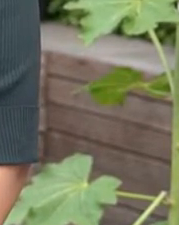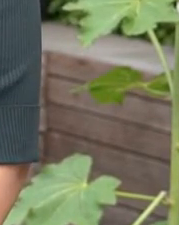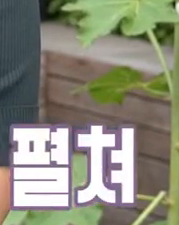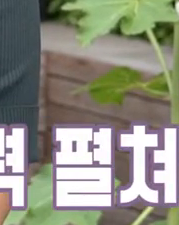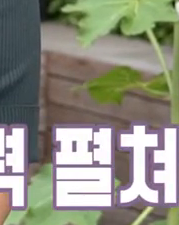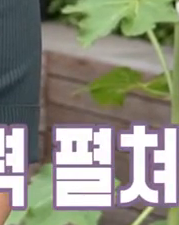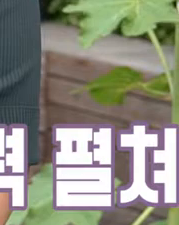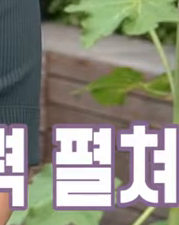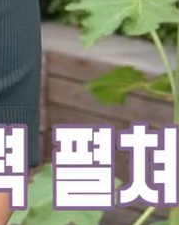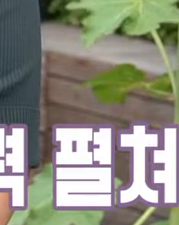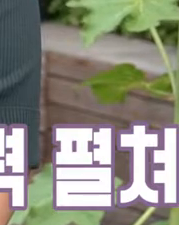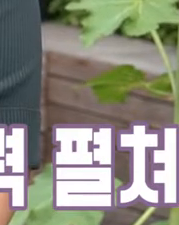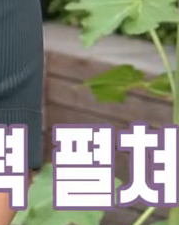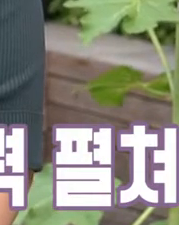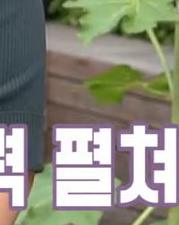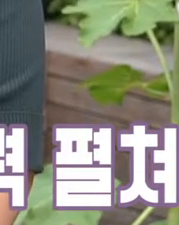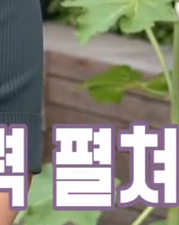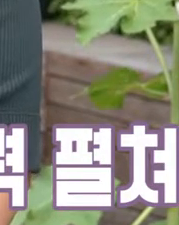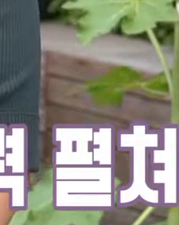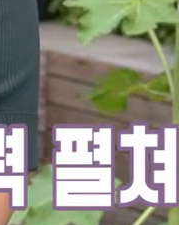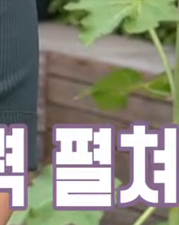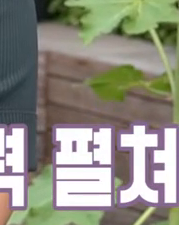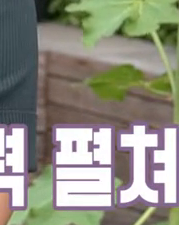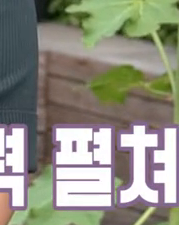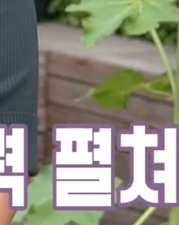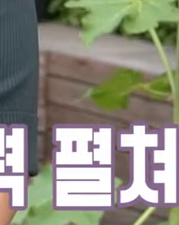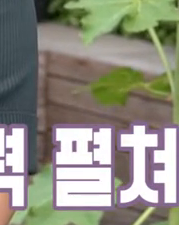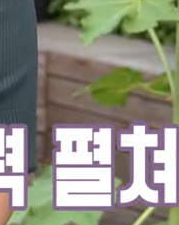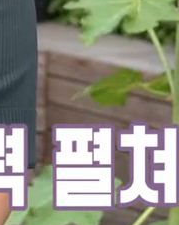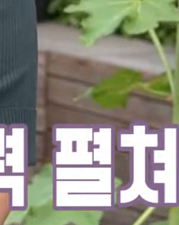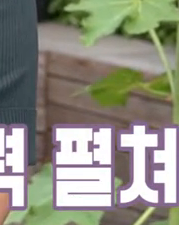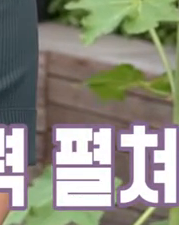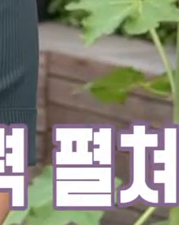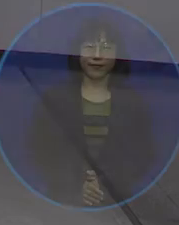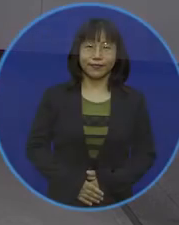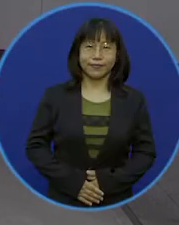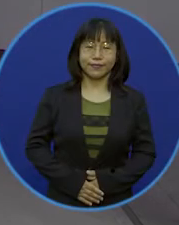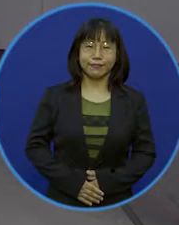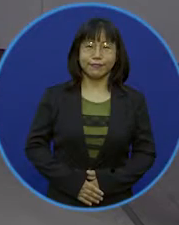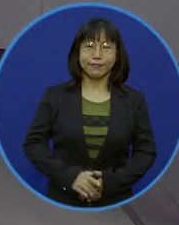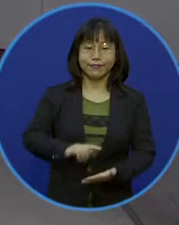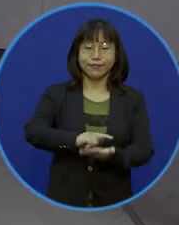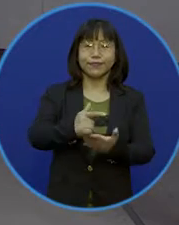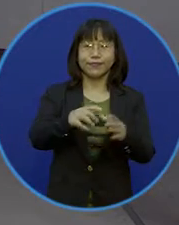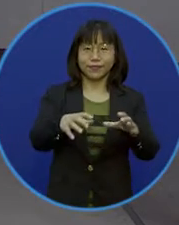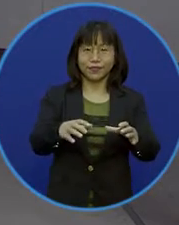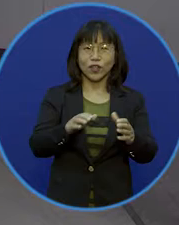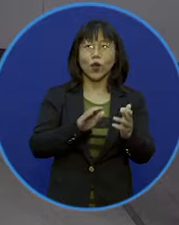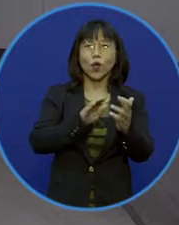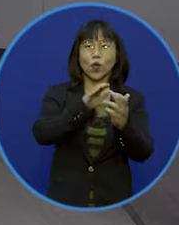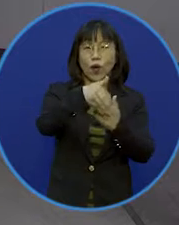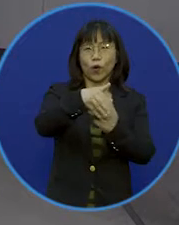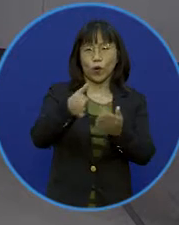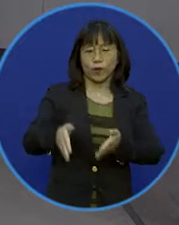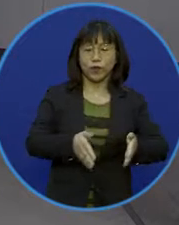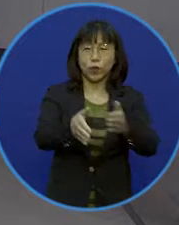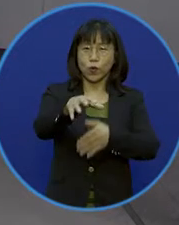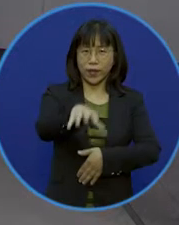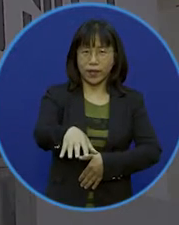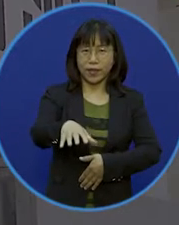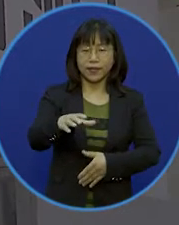진행하며 치매를 이겨내기 위한 다양한 노력을 펼치고 있습니다. 강서구 화곡로에 위치한